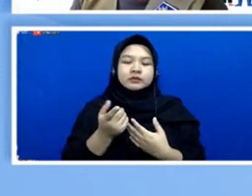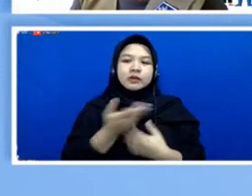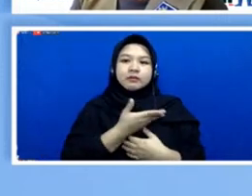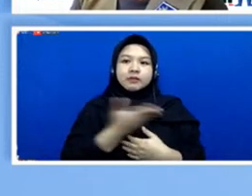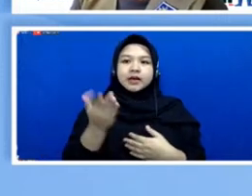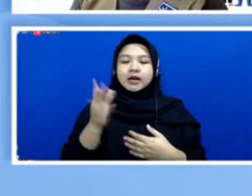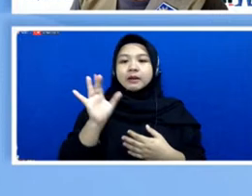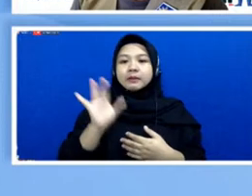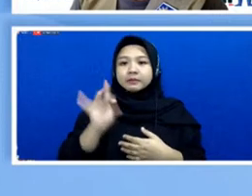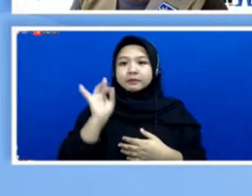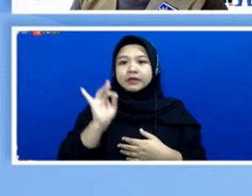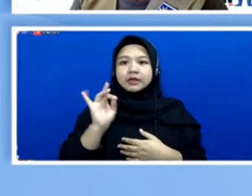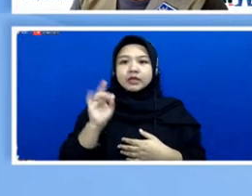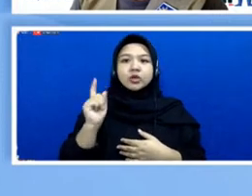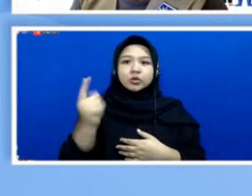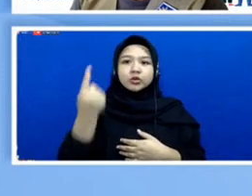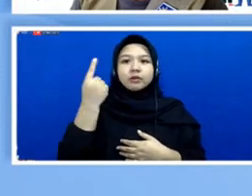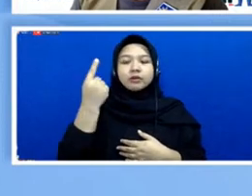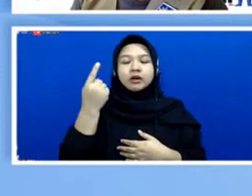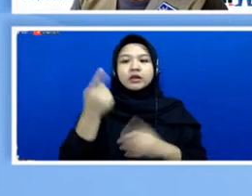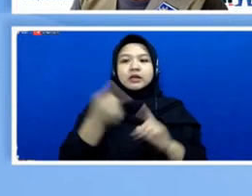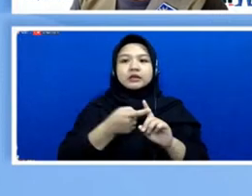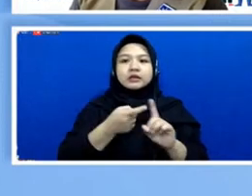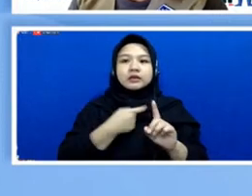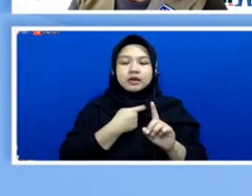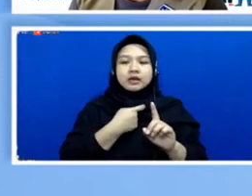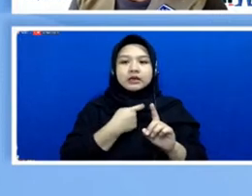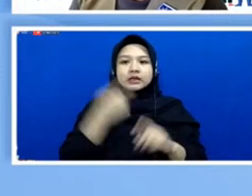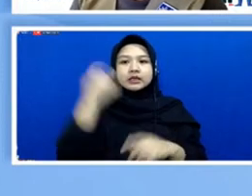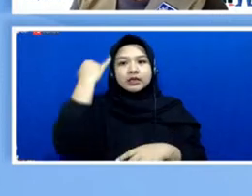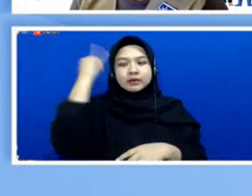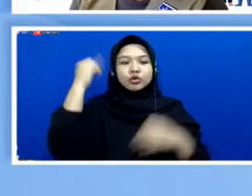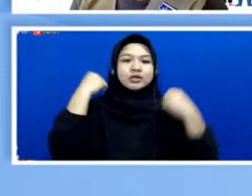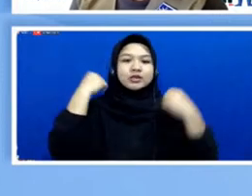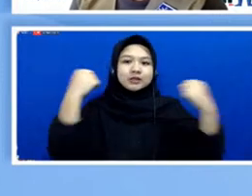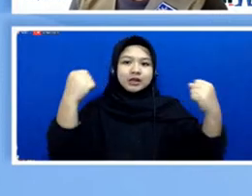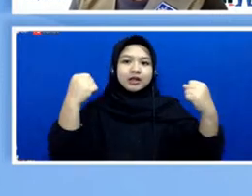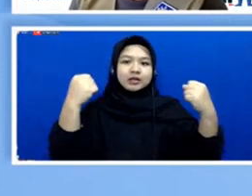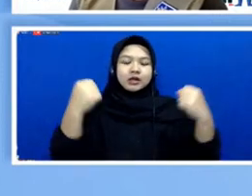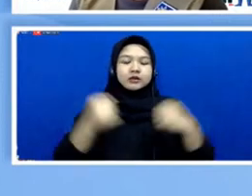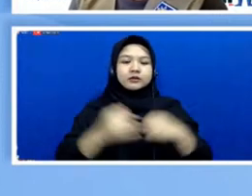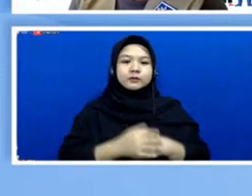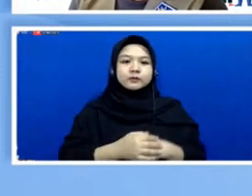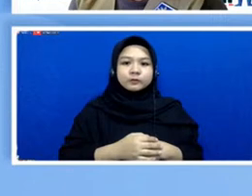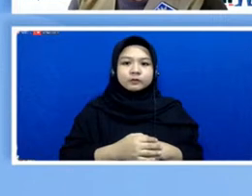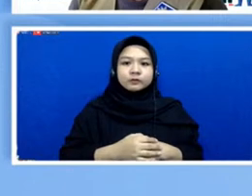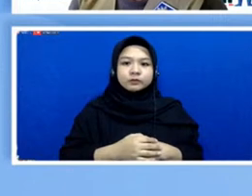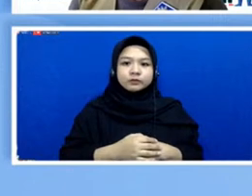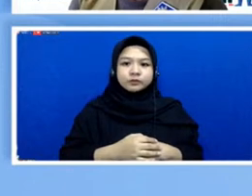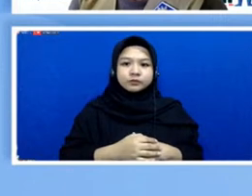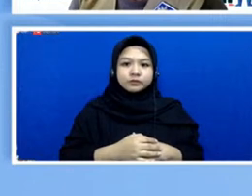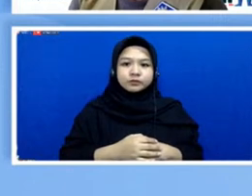memilih mengutamakan dari ilmu kesehatan ya, sehingga